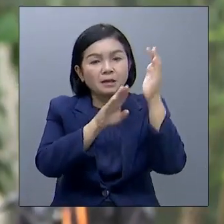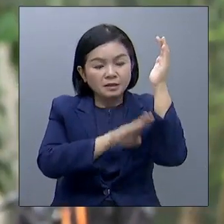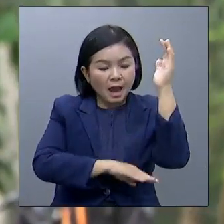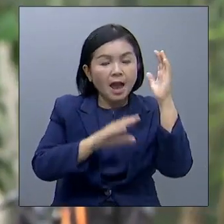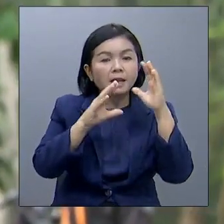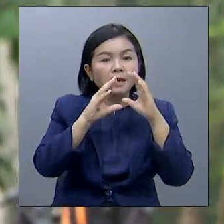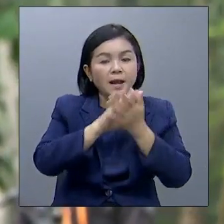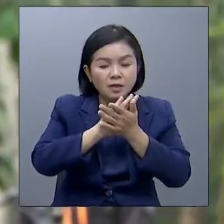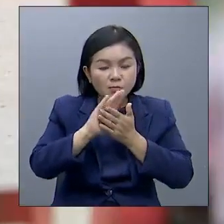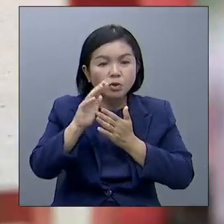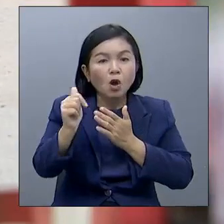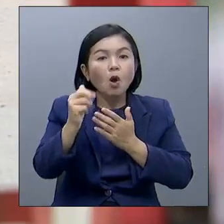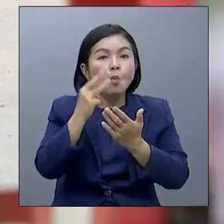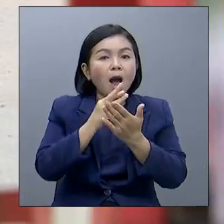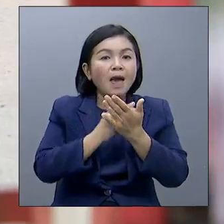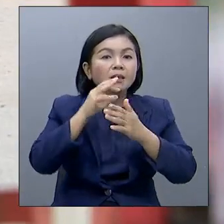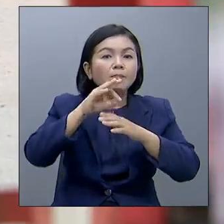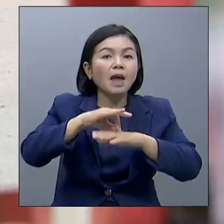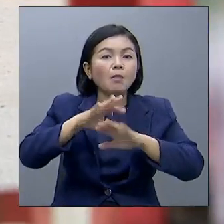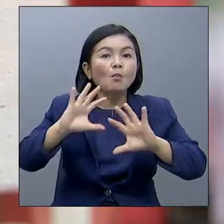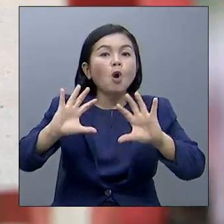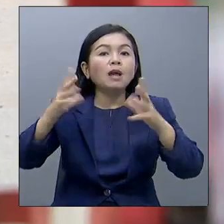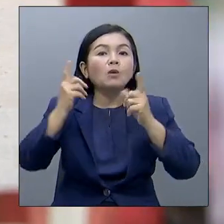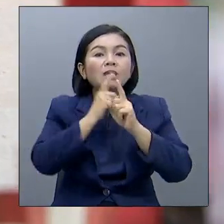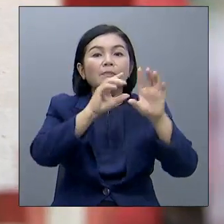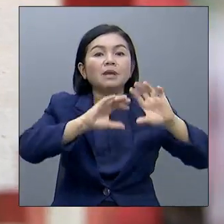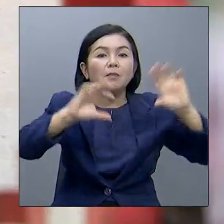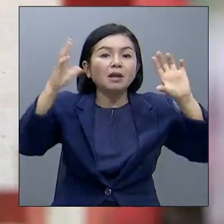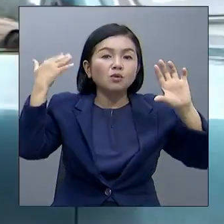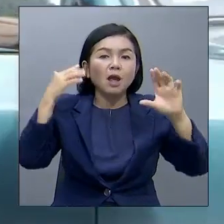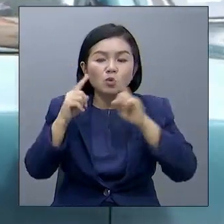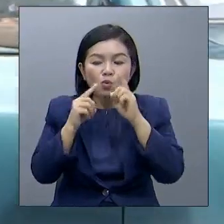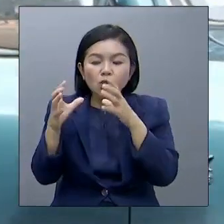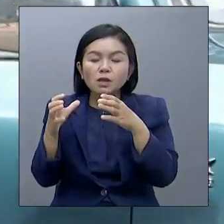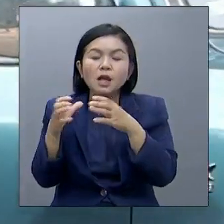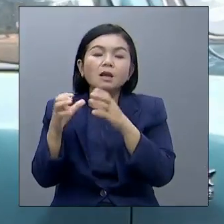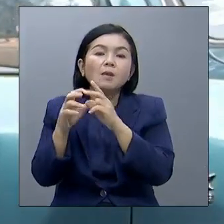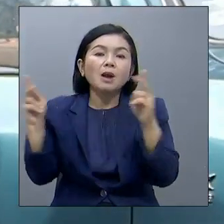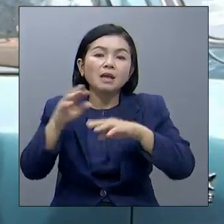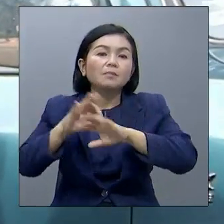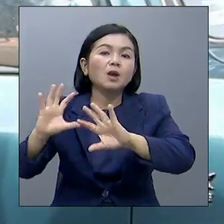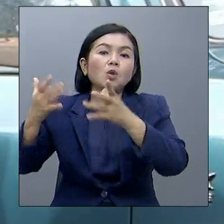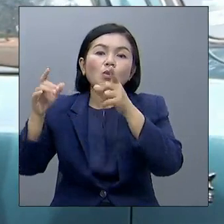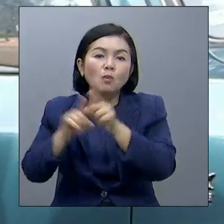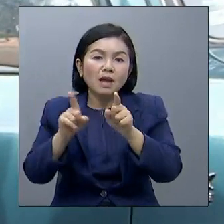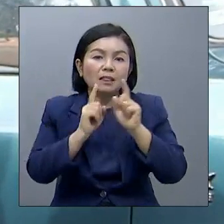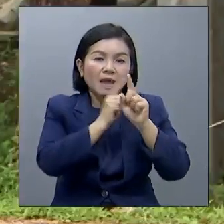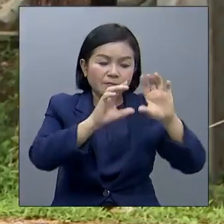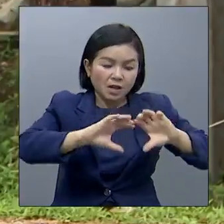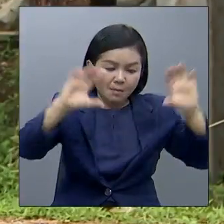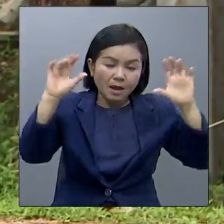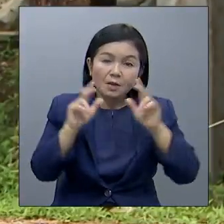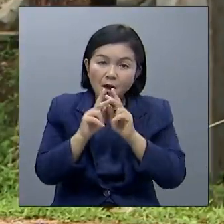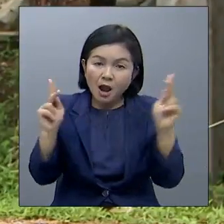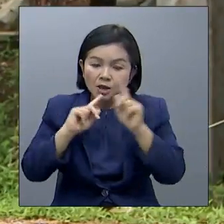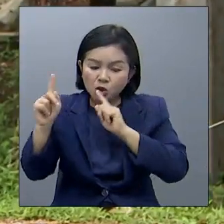ระพร้อมกับรัฐบาลชุดที่แล้วที่คณะพูดคุยนั้นหมดวาระไปพร้อมกับรัฐบาลชุดที่แล้วค่ะจะมีการตั้งใหม่หรือไม่นั้น